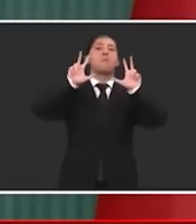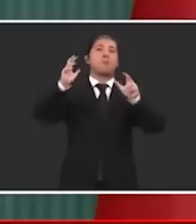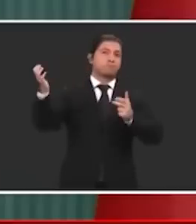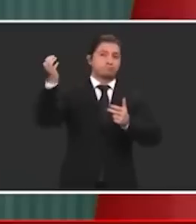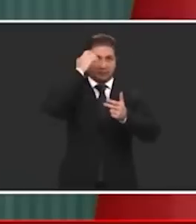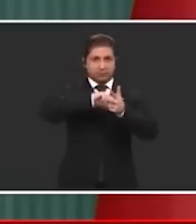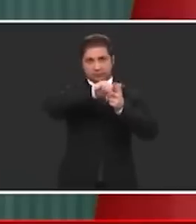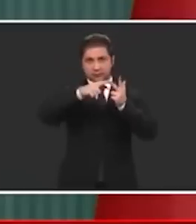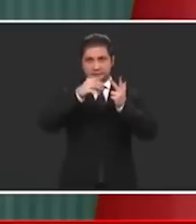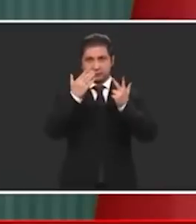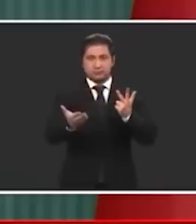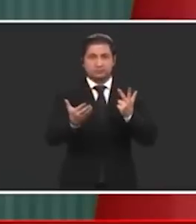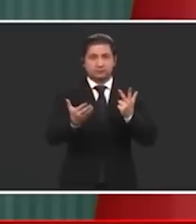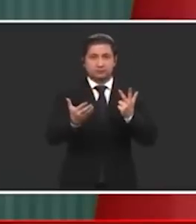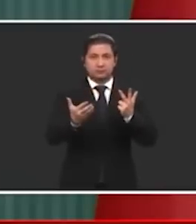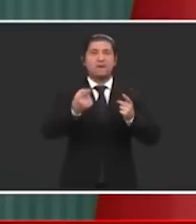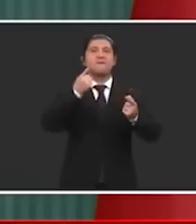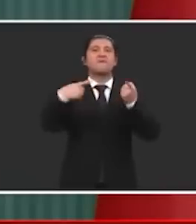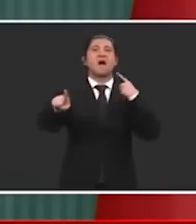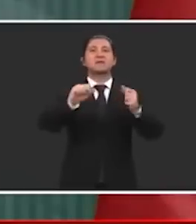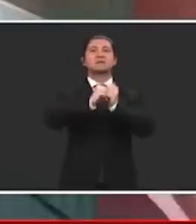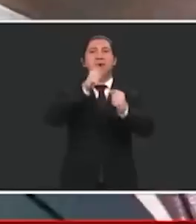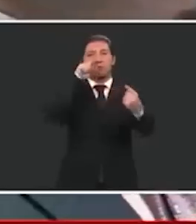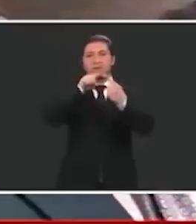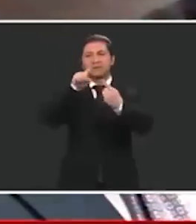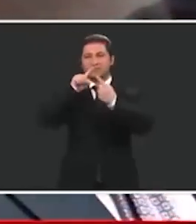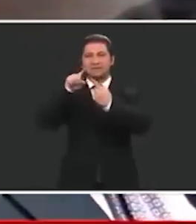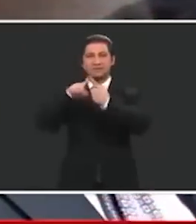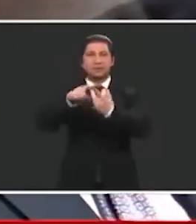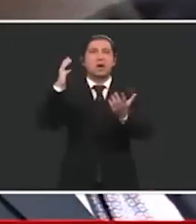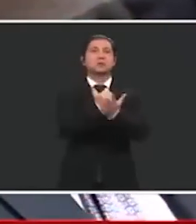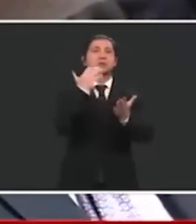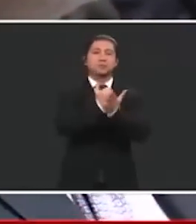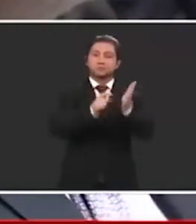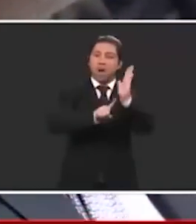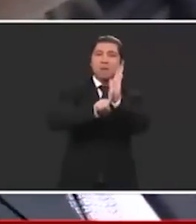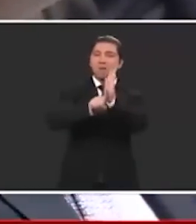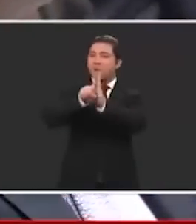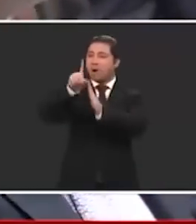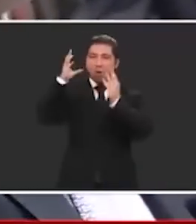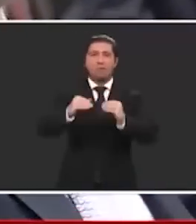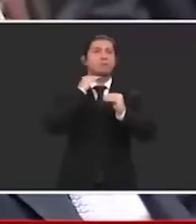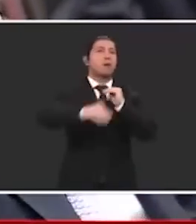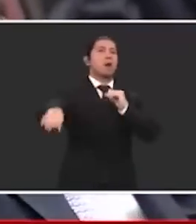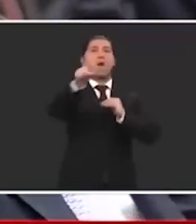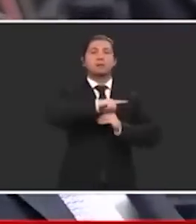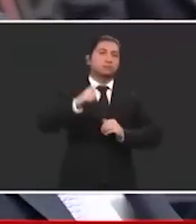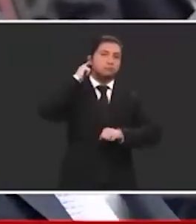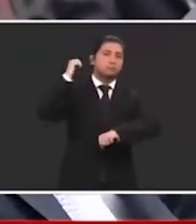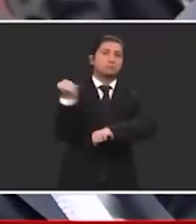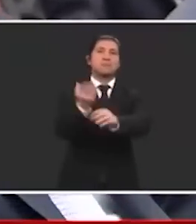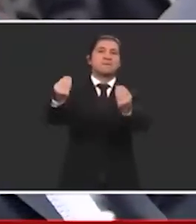başta olmak üzere farklı spor dallarında elde ettikleri başarılarla milletimizin göğsünü